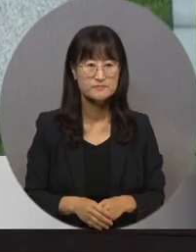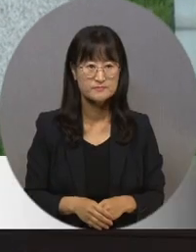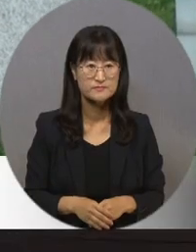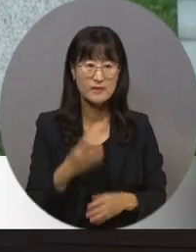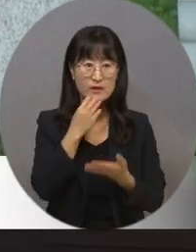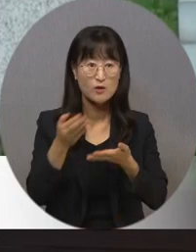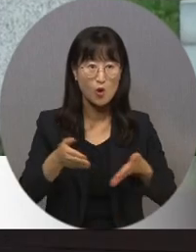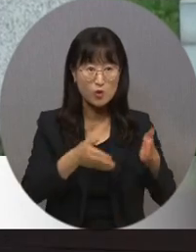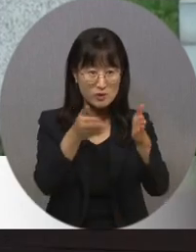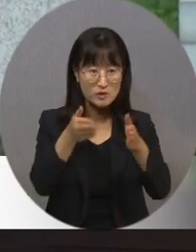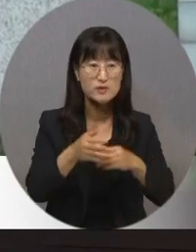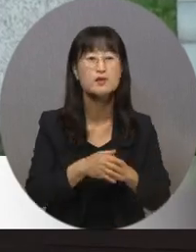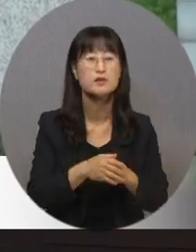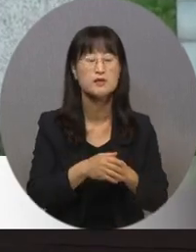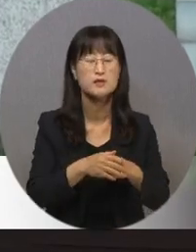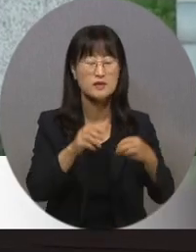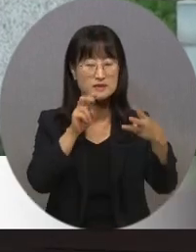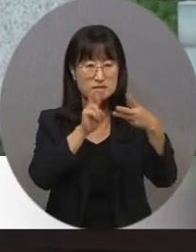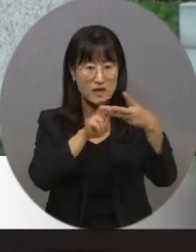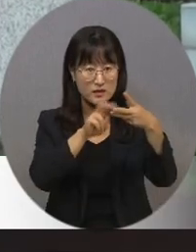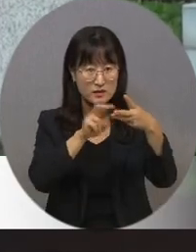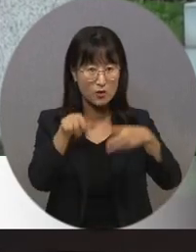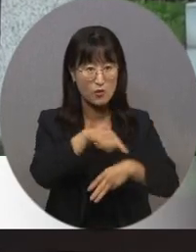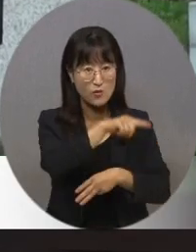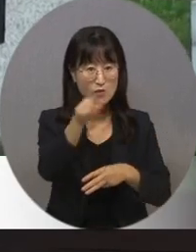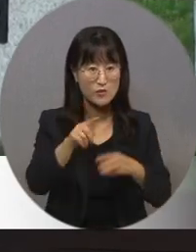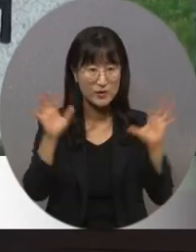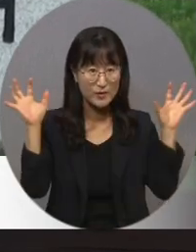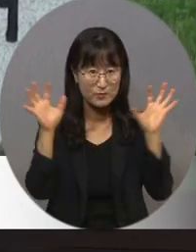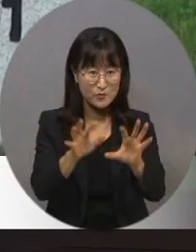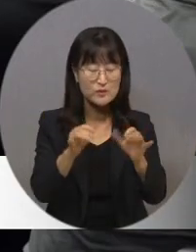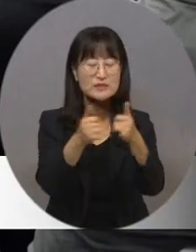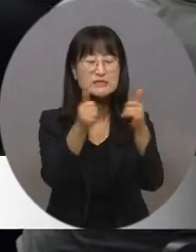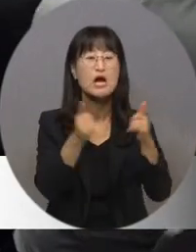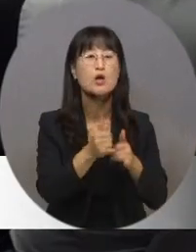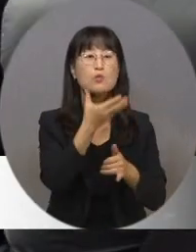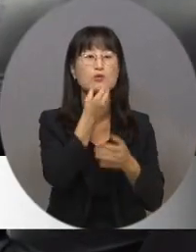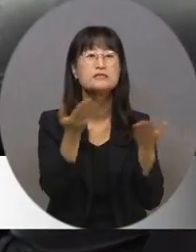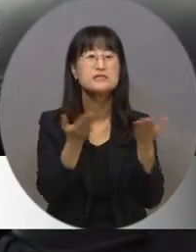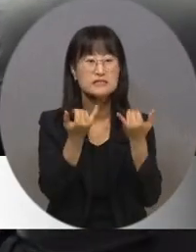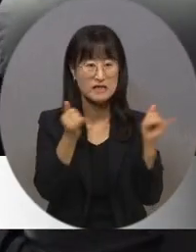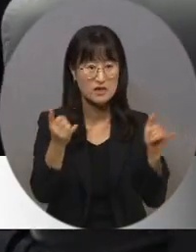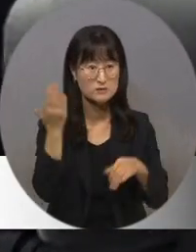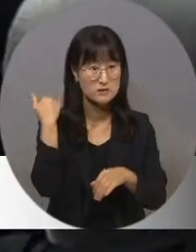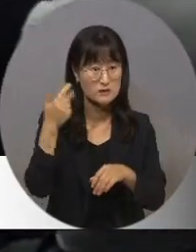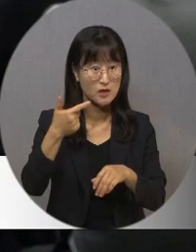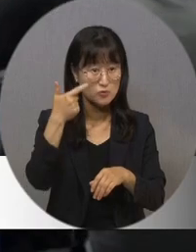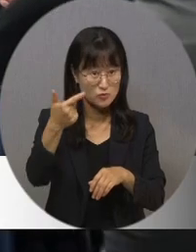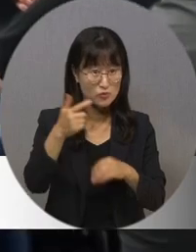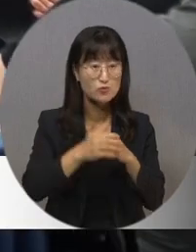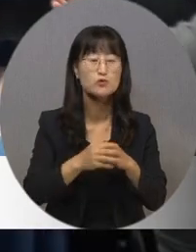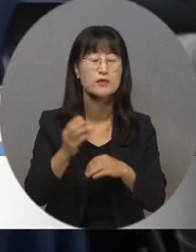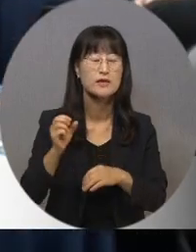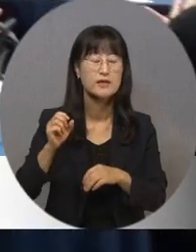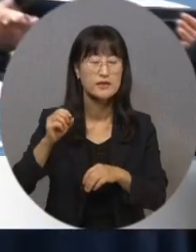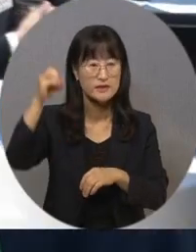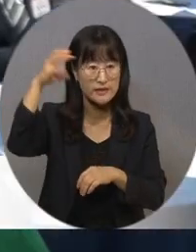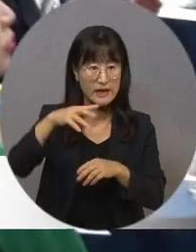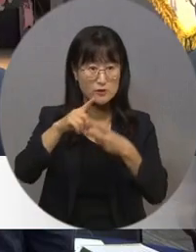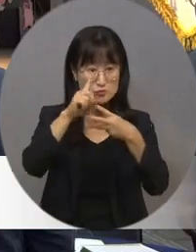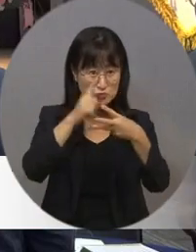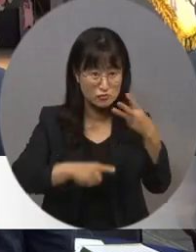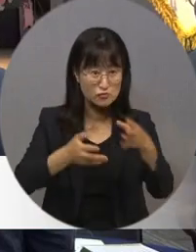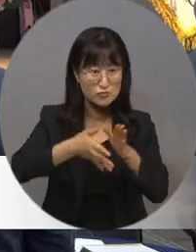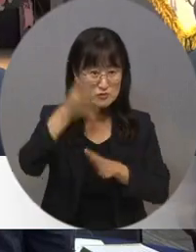경기 섬유지원센터 컨벤션홀을 가득 메운 사회복지인들. 지난 6일 양주시와 양주시